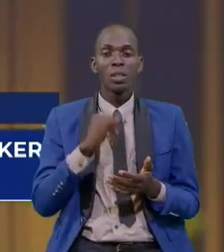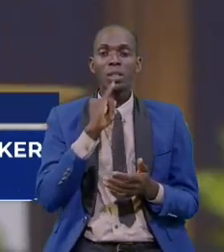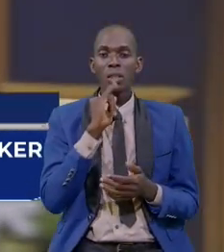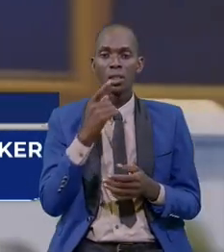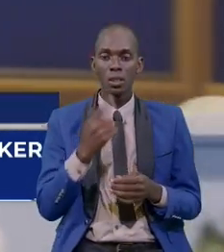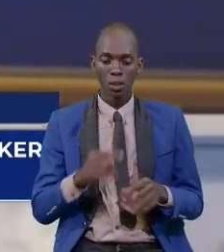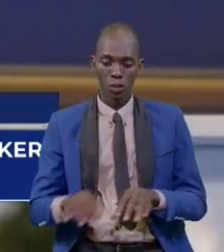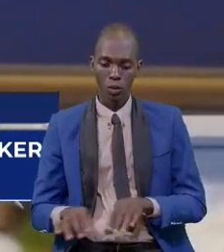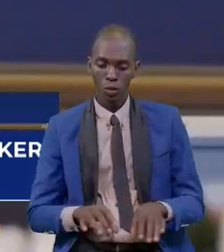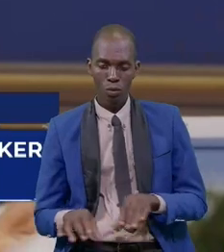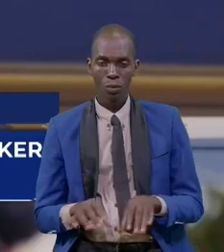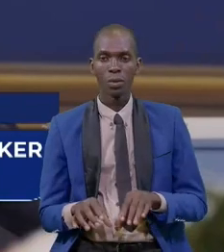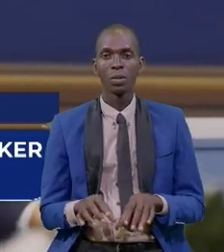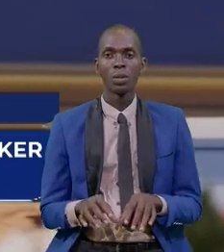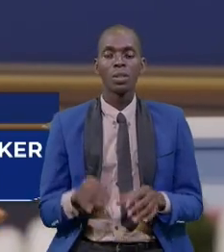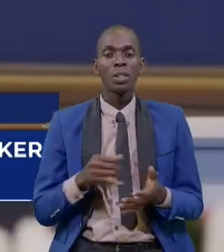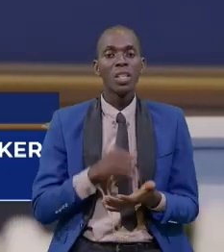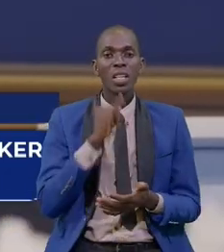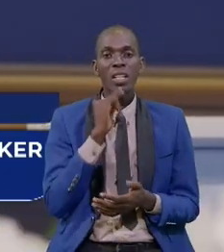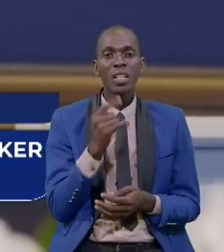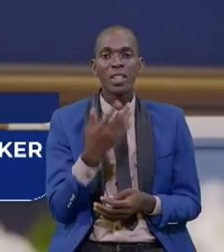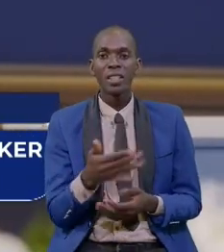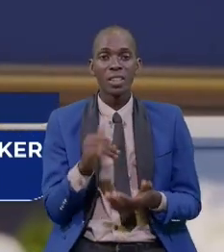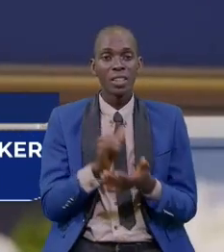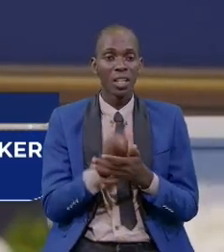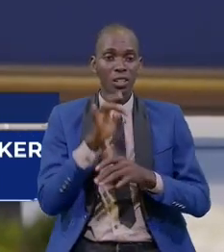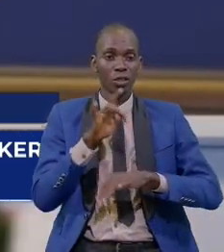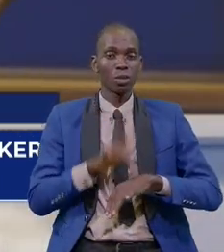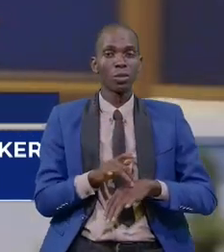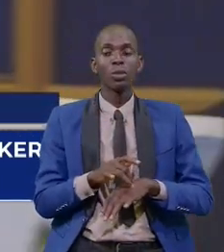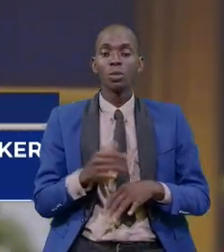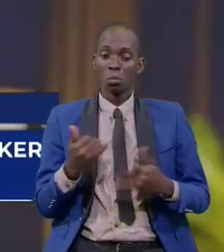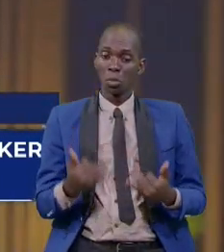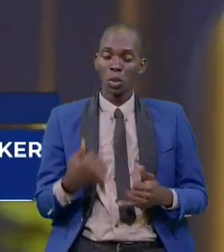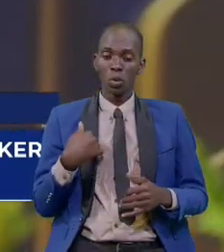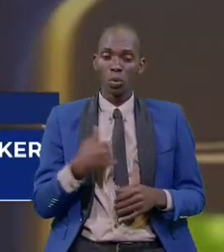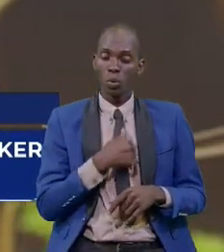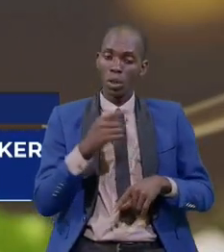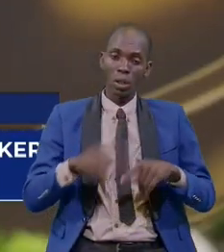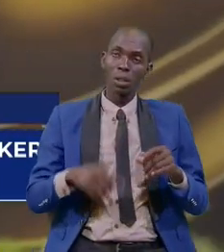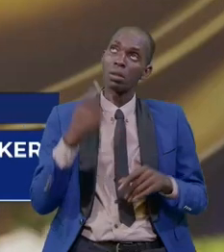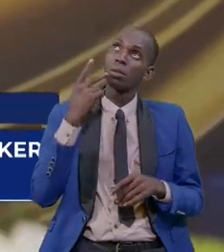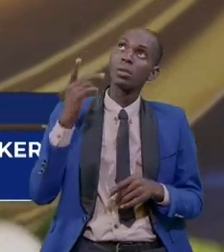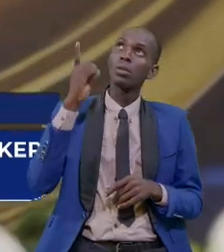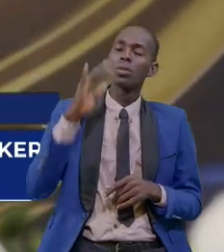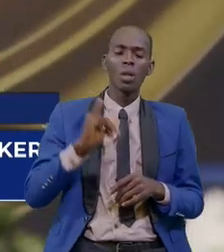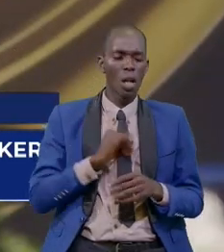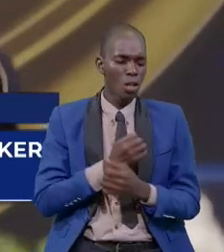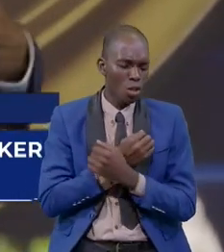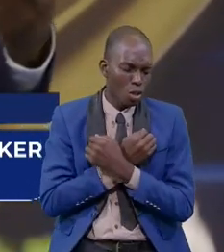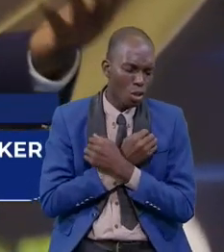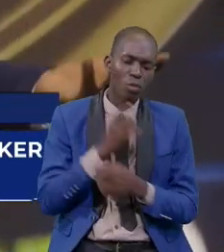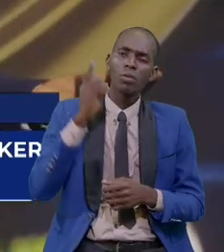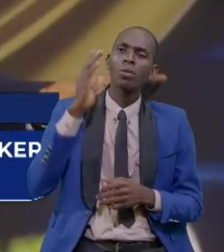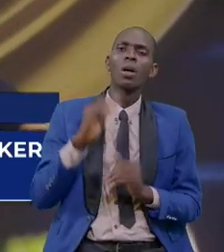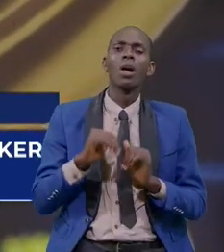c'est l'accomplissement. C'est ce qui touche quelqu'un. Ne peut pas voir Dieu, non? J'aime Dieu. Comment ça tu démontres cela? Est-ce que tu es